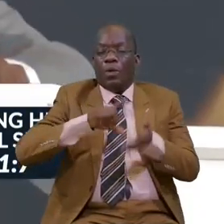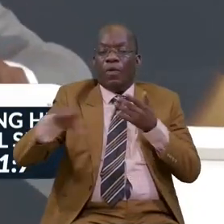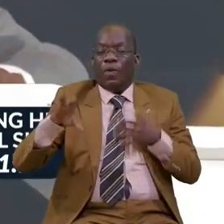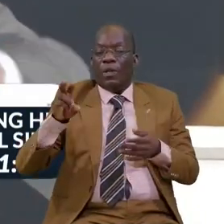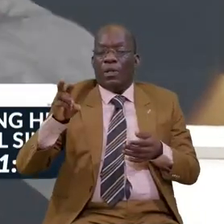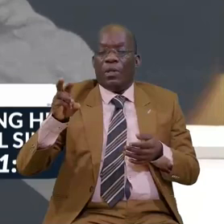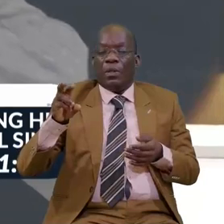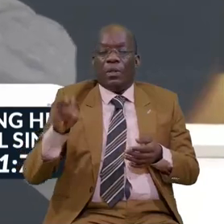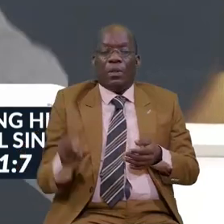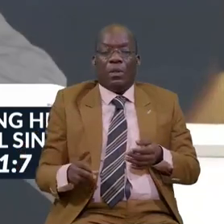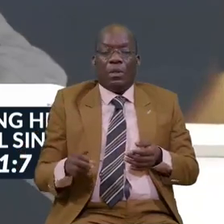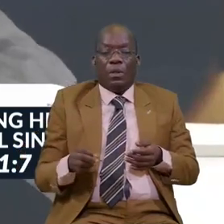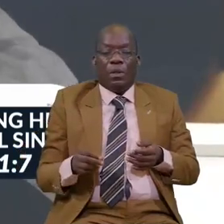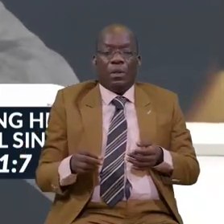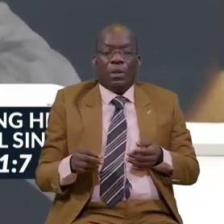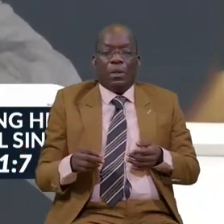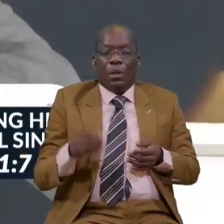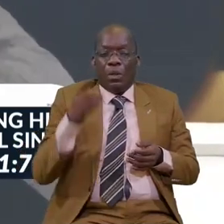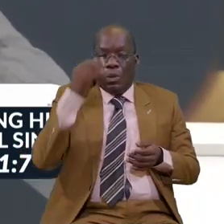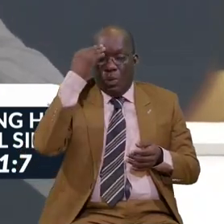verset 16. 1 Corinthiens 3,